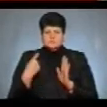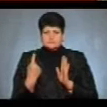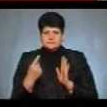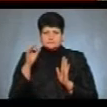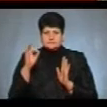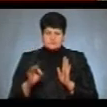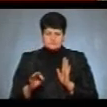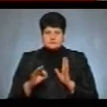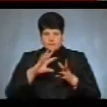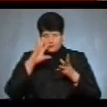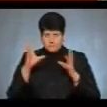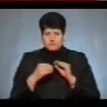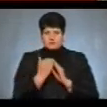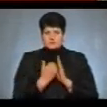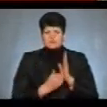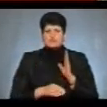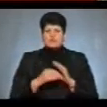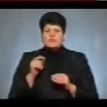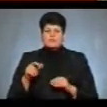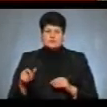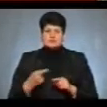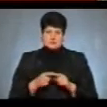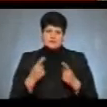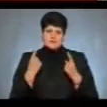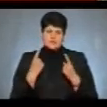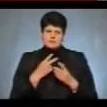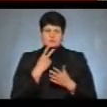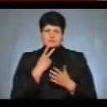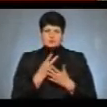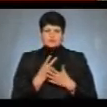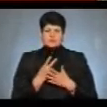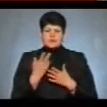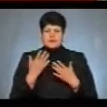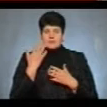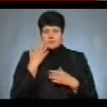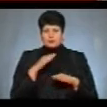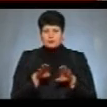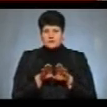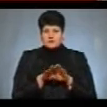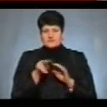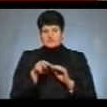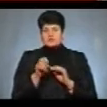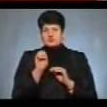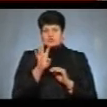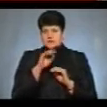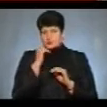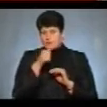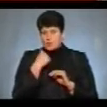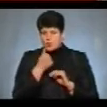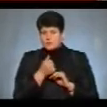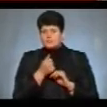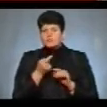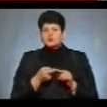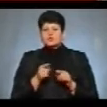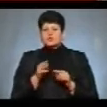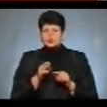66,1% від заявленого списку виборців. Тобто це достатньо високий показник, але коли порівняти з 2014 роком, то